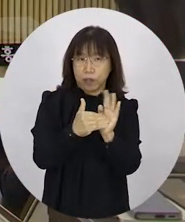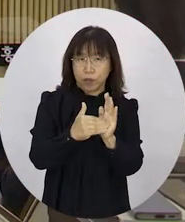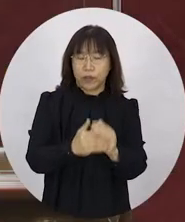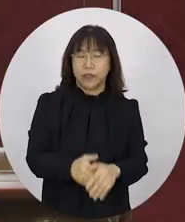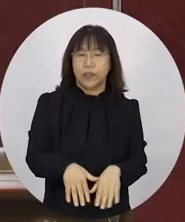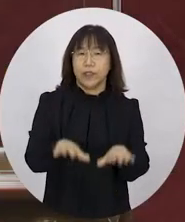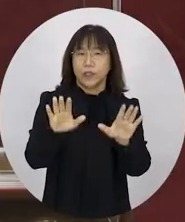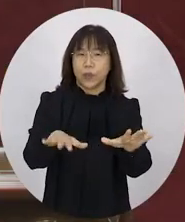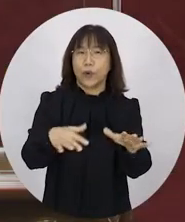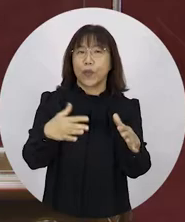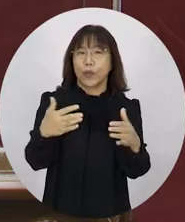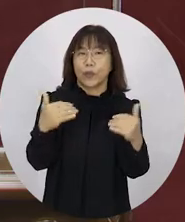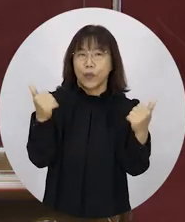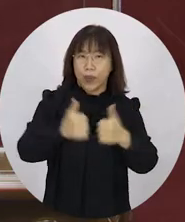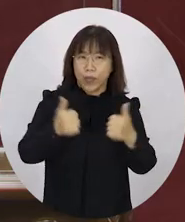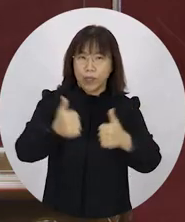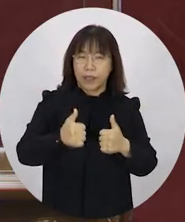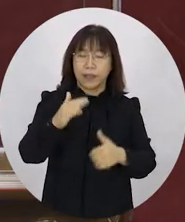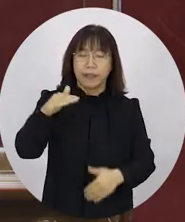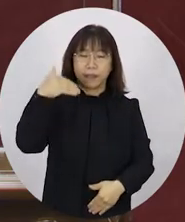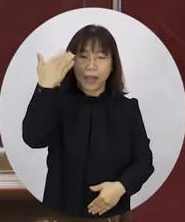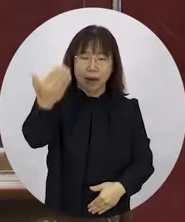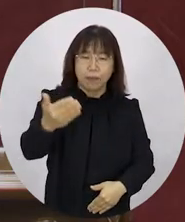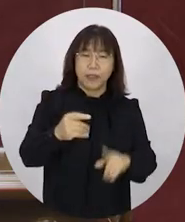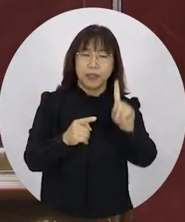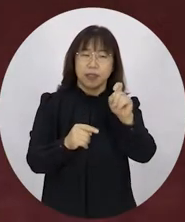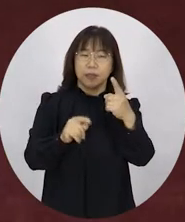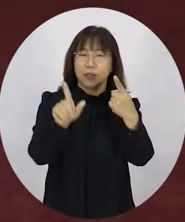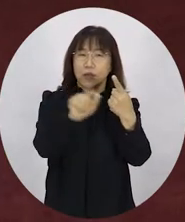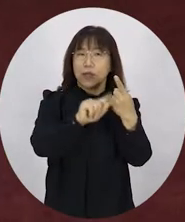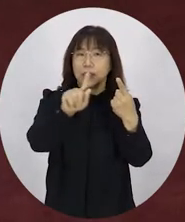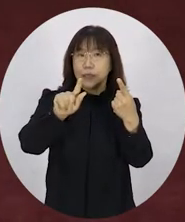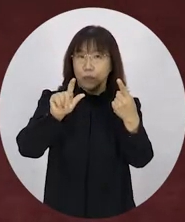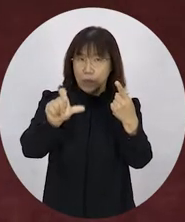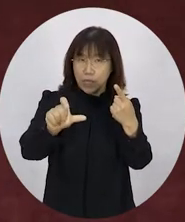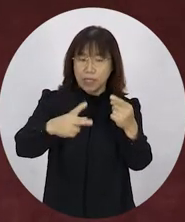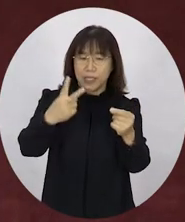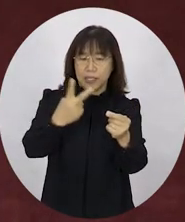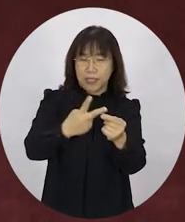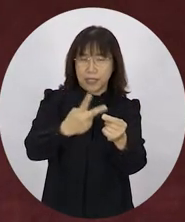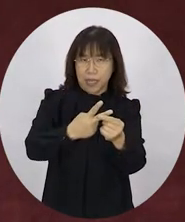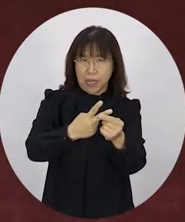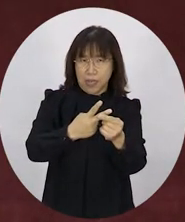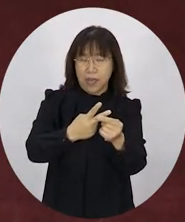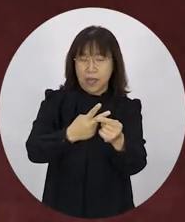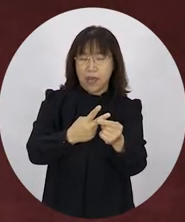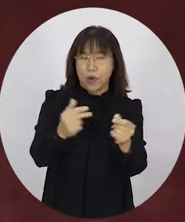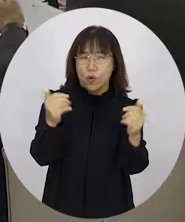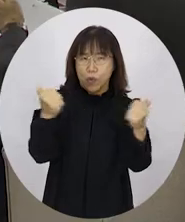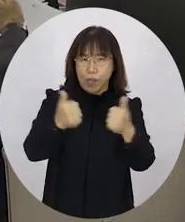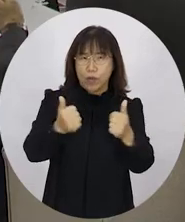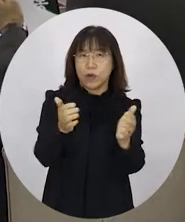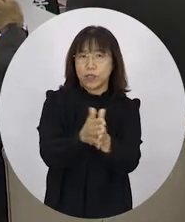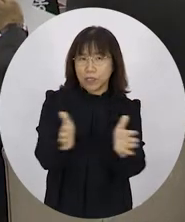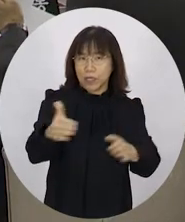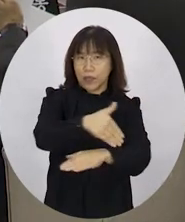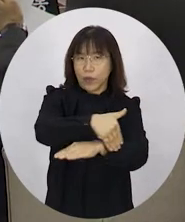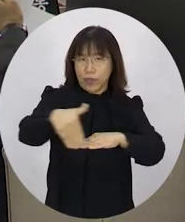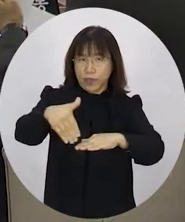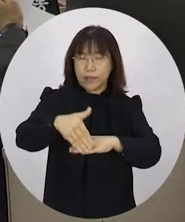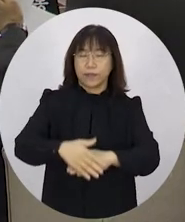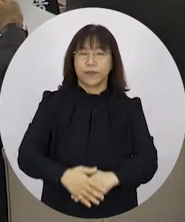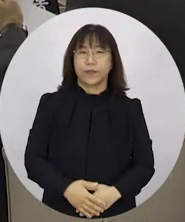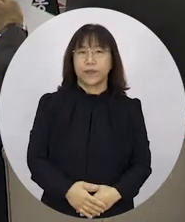의결됐습니다. 서울특별시 강서구의회의 다음 회기는 다음 달인 11월 15일 제2차 정례회로 개회할